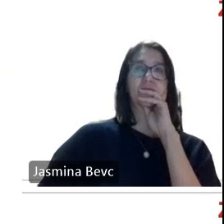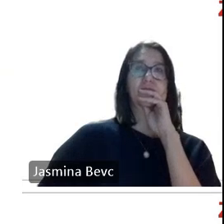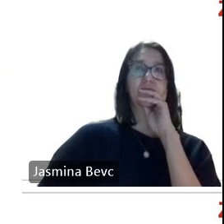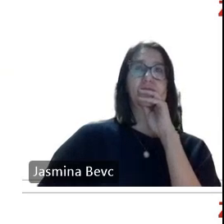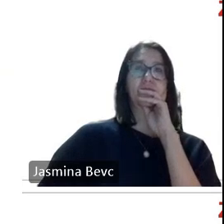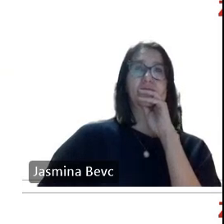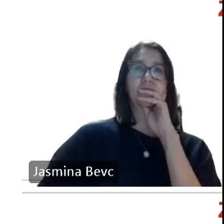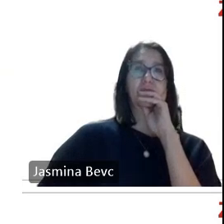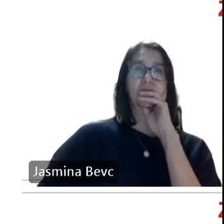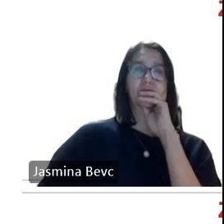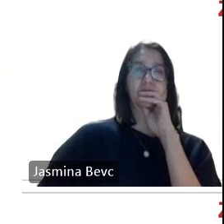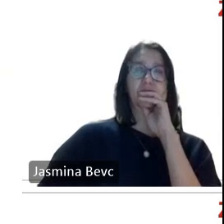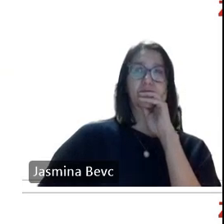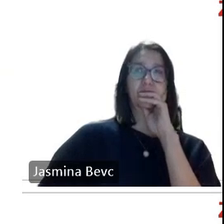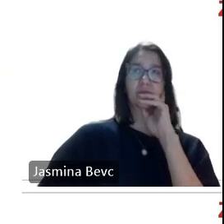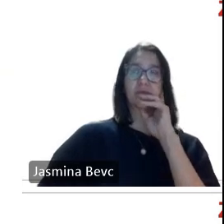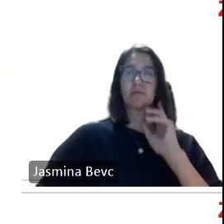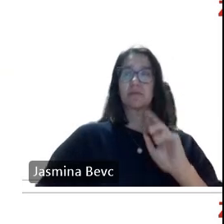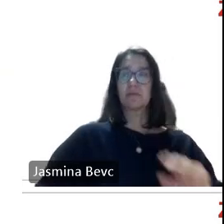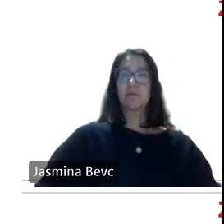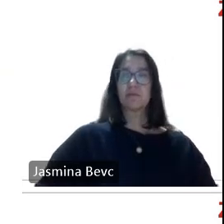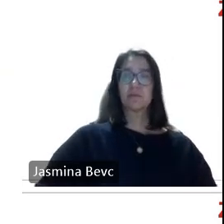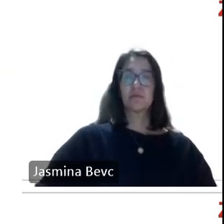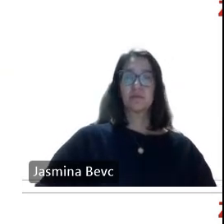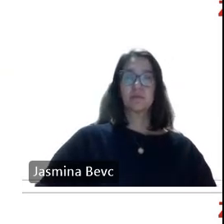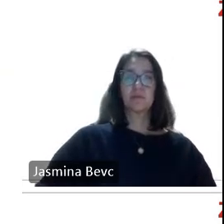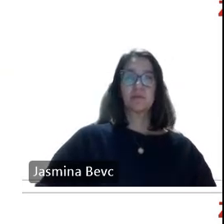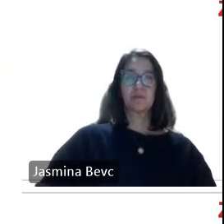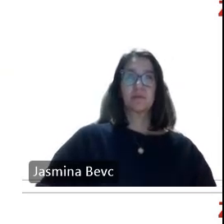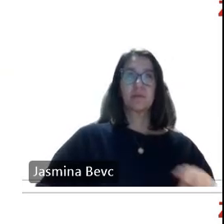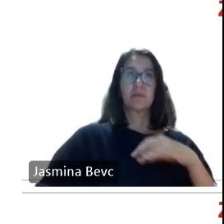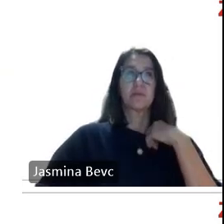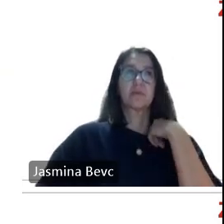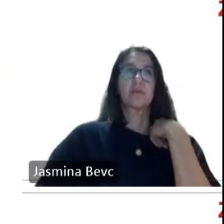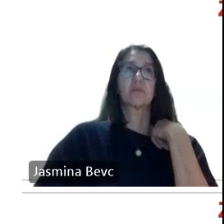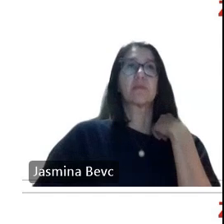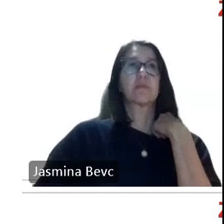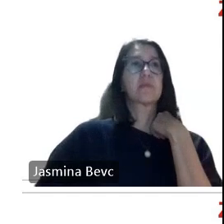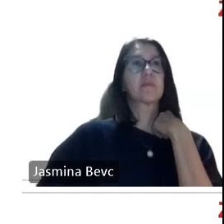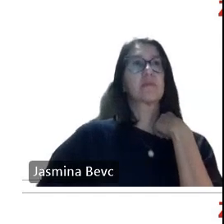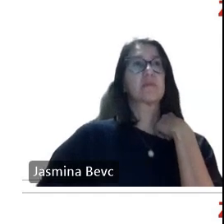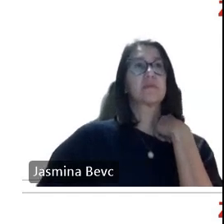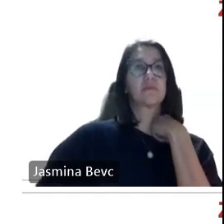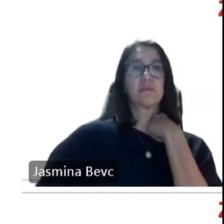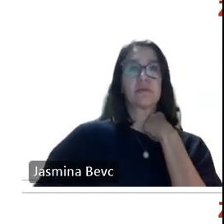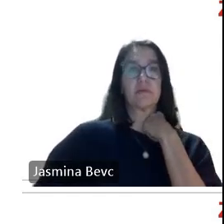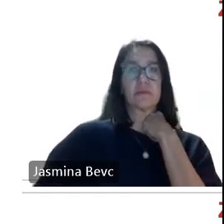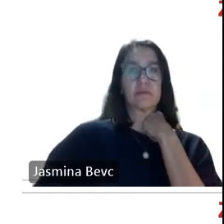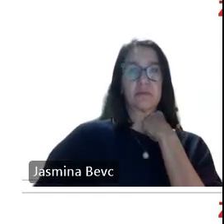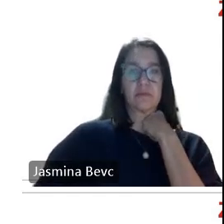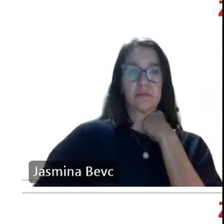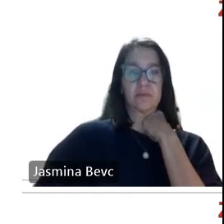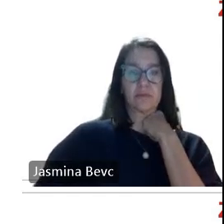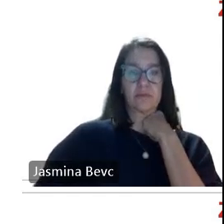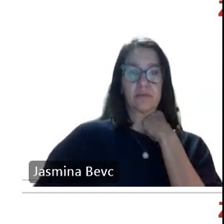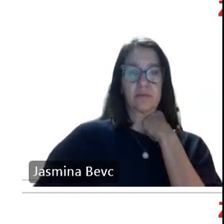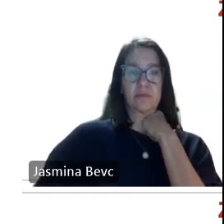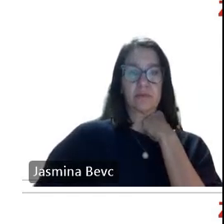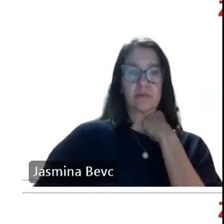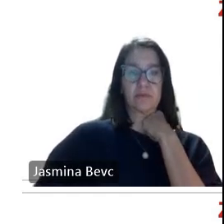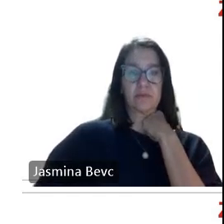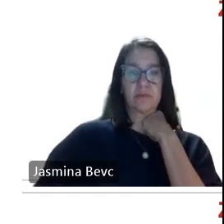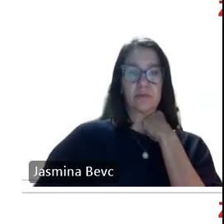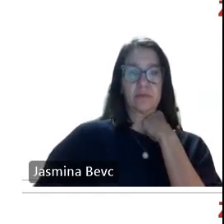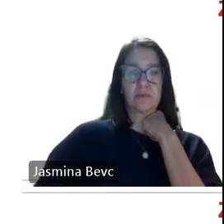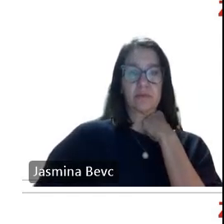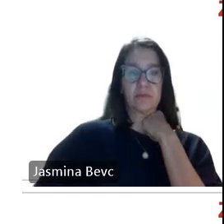Načini delovanja. Ločimo nekako dva načina delovanja toplotne črpalke. Prva možnost je tako